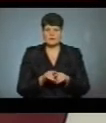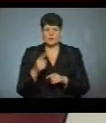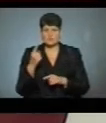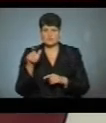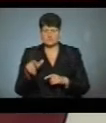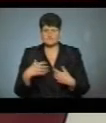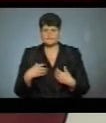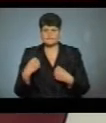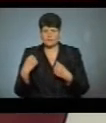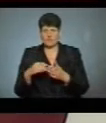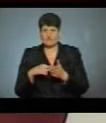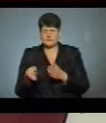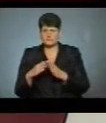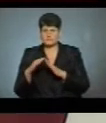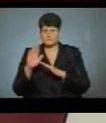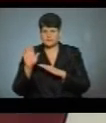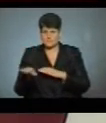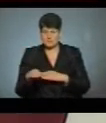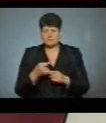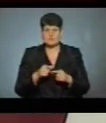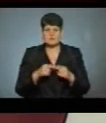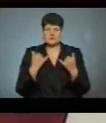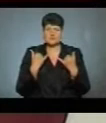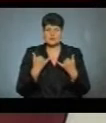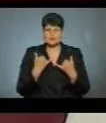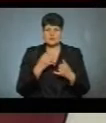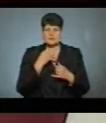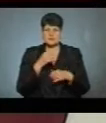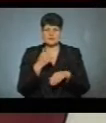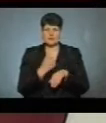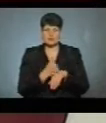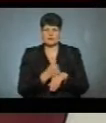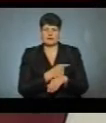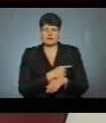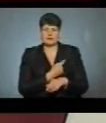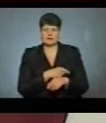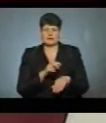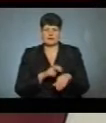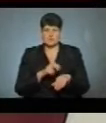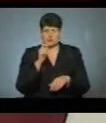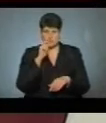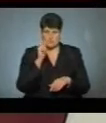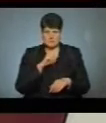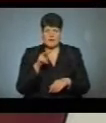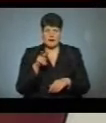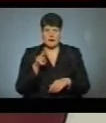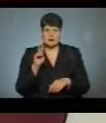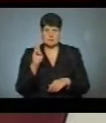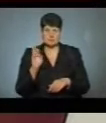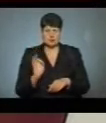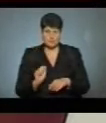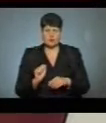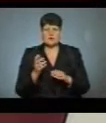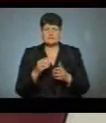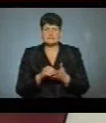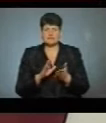його виписали з лікарні. Про це сьогодні повідомив головний санітарний лікар України Віктор Ляшко. За його словами, за добу зафіксували 26